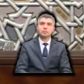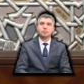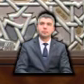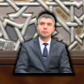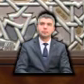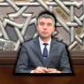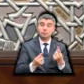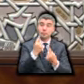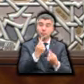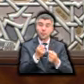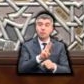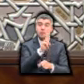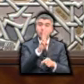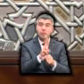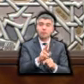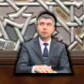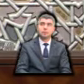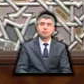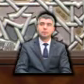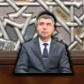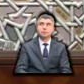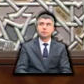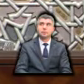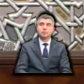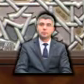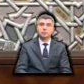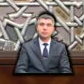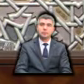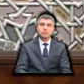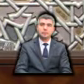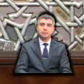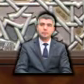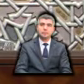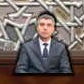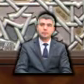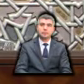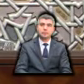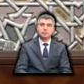نمر إلى التعقيبات الإضافية حول الموضوع. لا تعقيب إضافي.